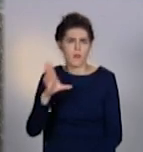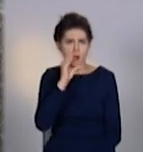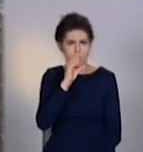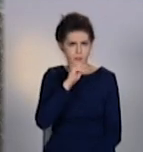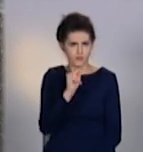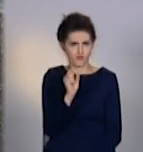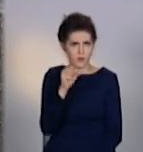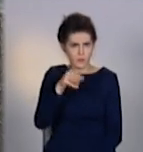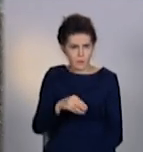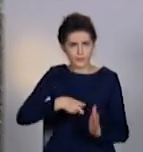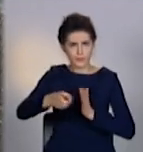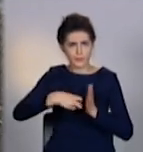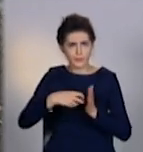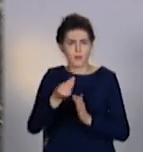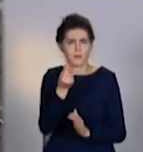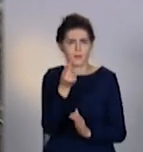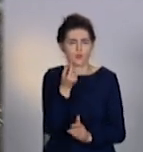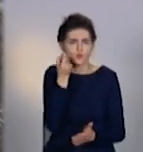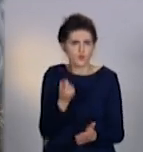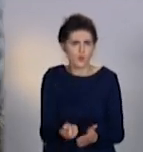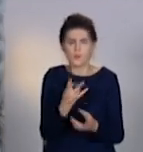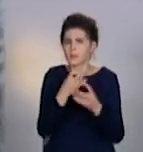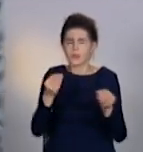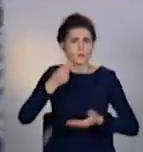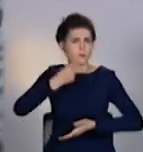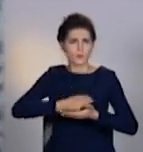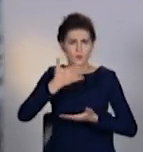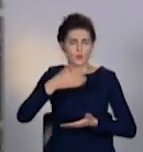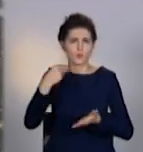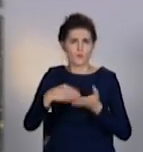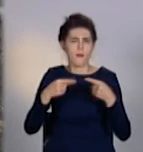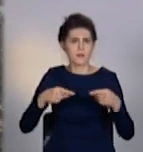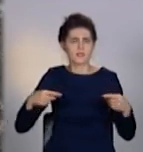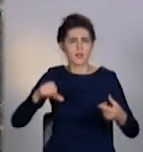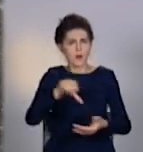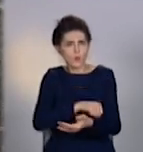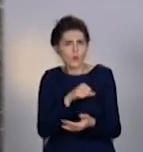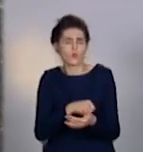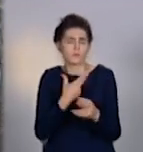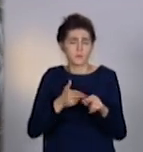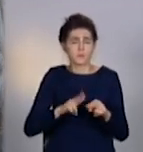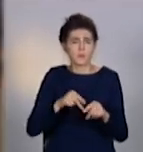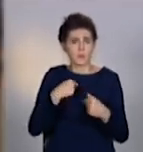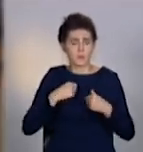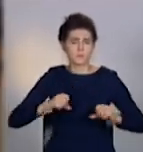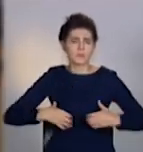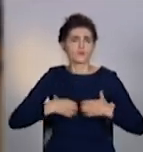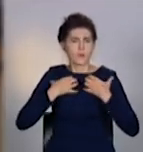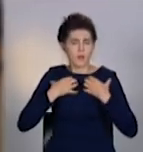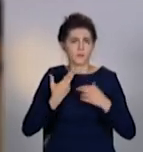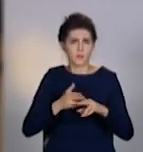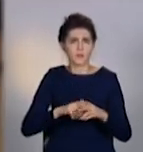і отримати за досить невеликі гроші іноді наркотичні речовини. Тому це страшно, тому почали. А